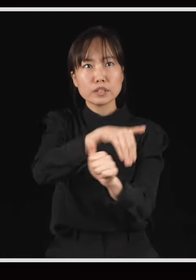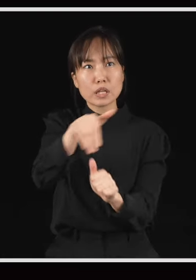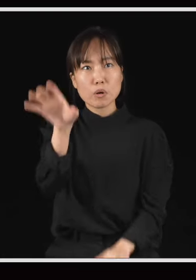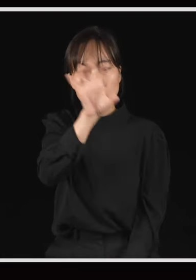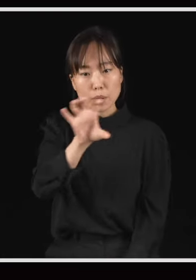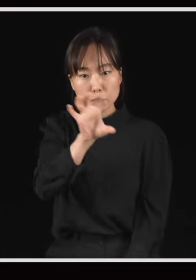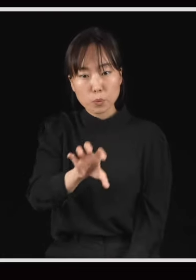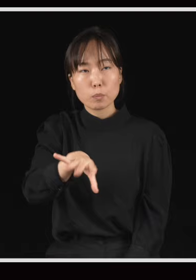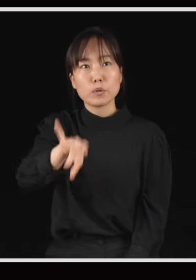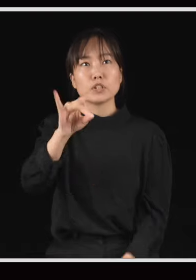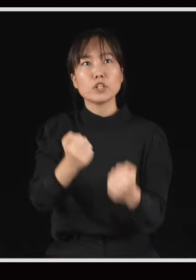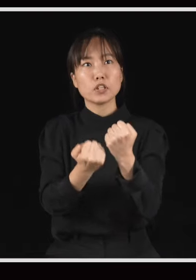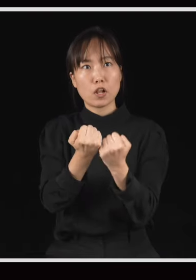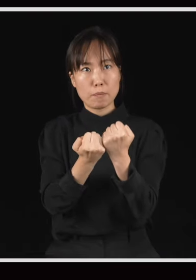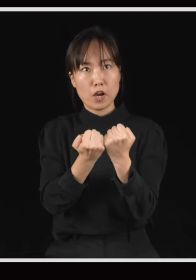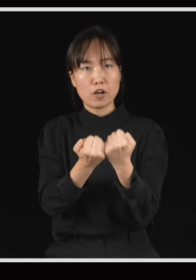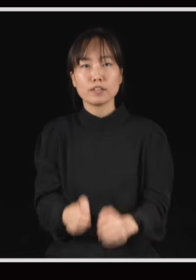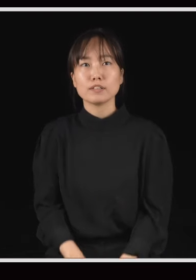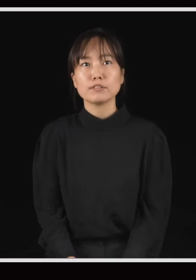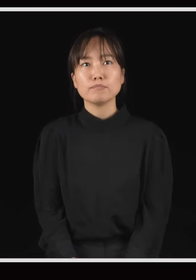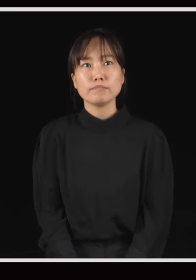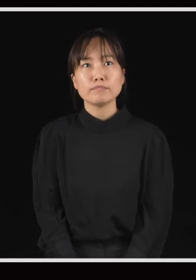악순환부터 말씀드릴게요.